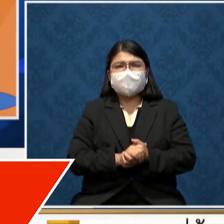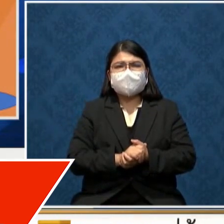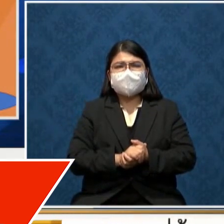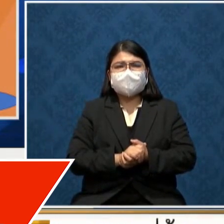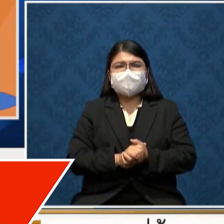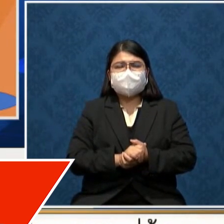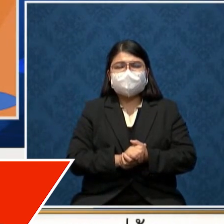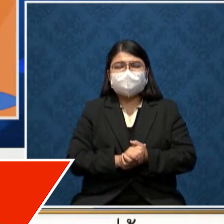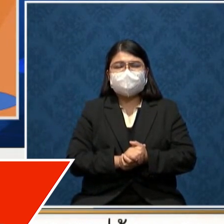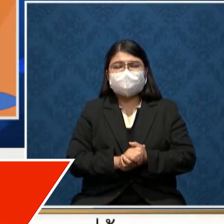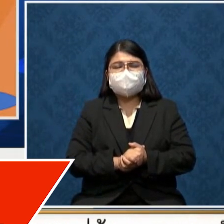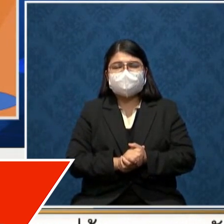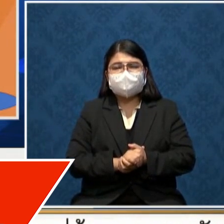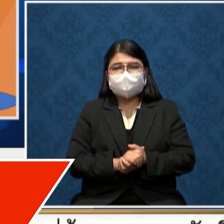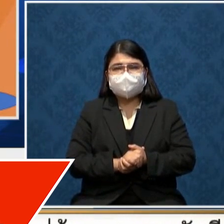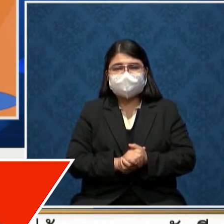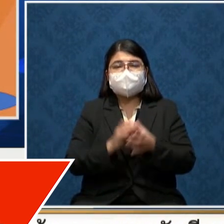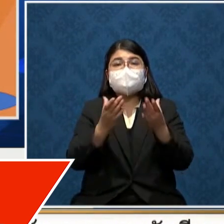มาตรา